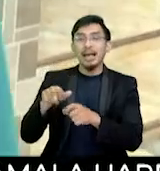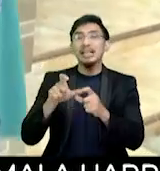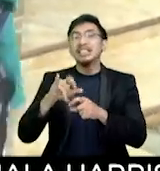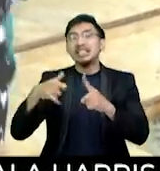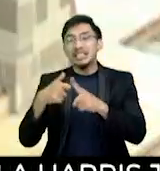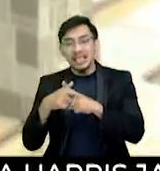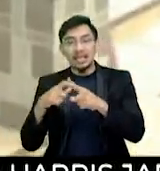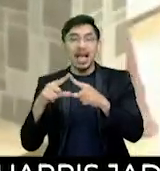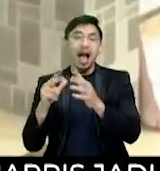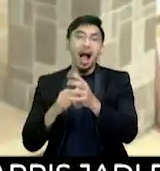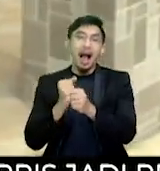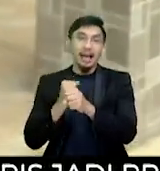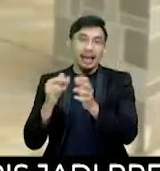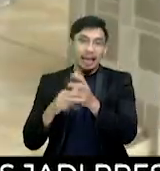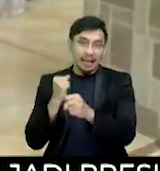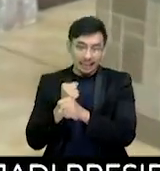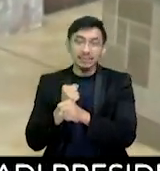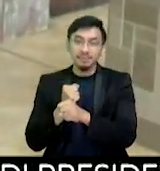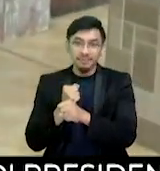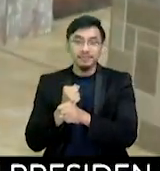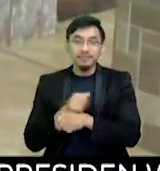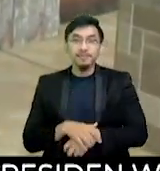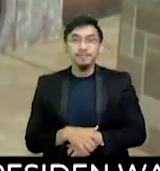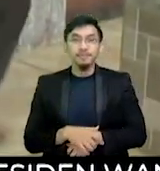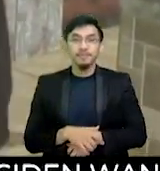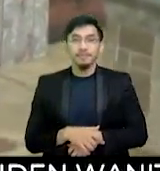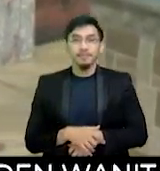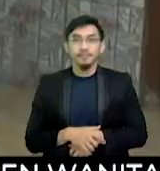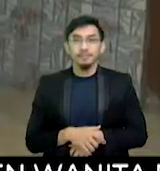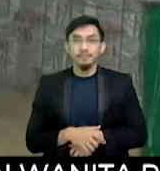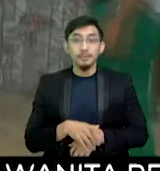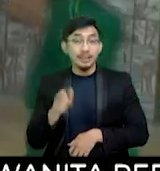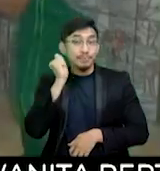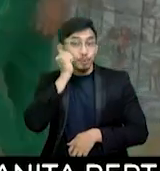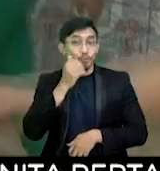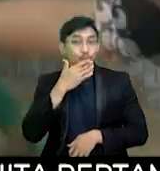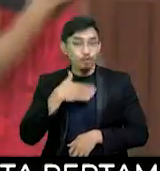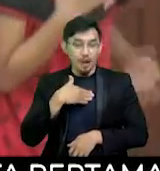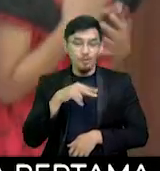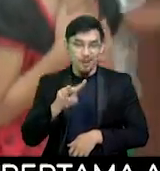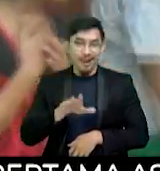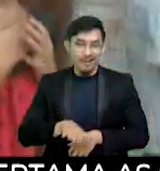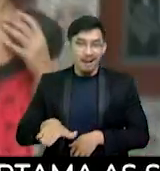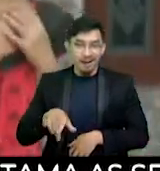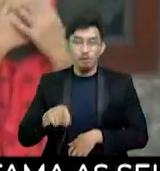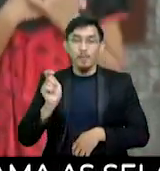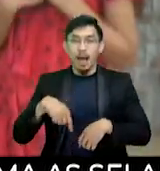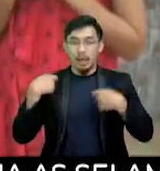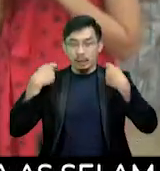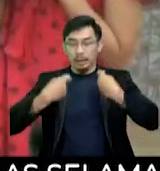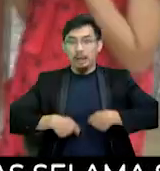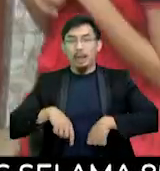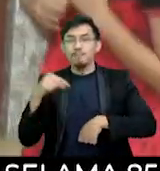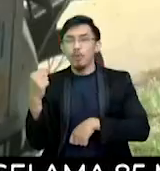Kembang, Kecamatan Karangdadap, Kabupaten Pekalongan. Ibu dua anak ini menggunakan kostum seram untuk menarik perhatian warga